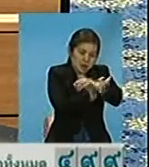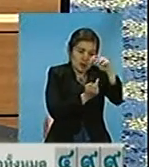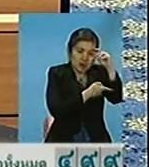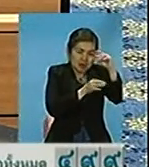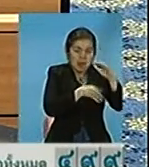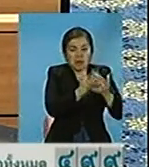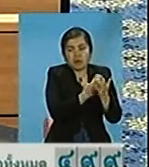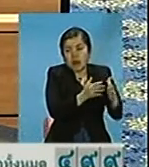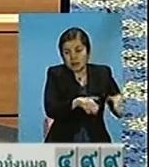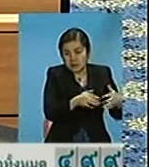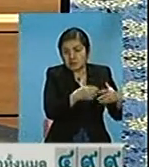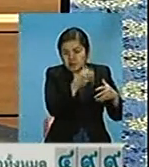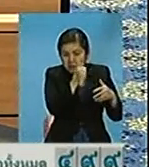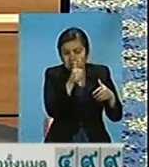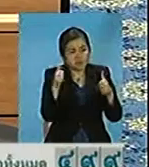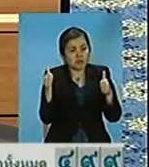ได้ดี